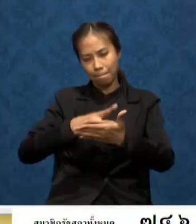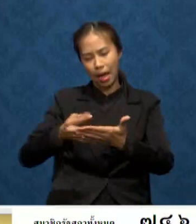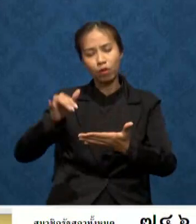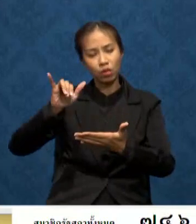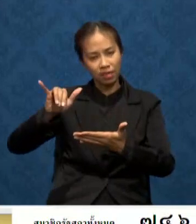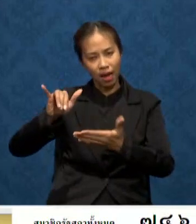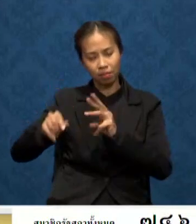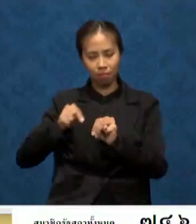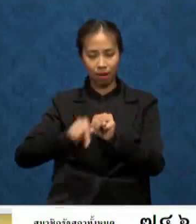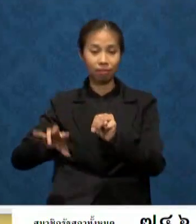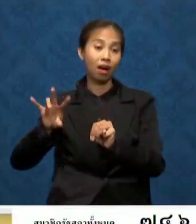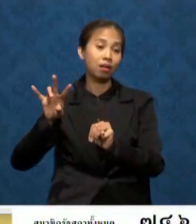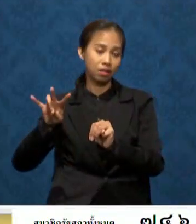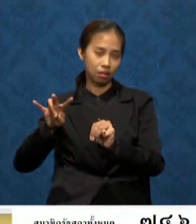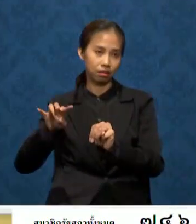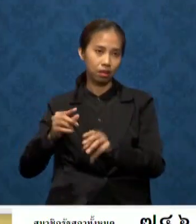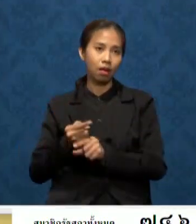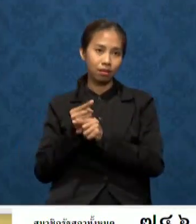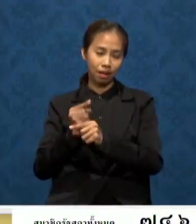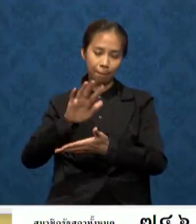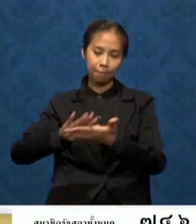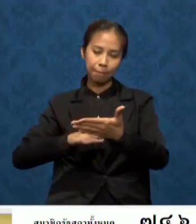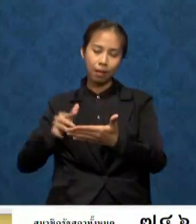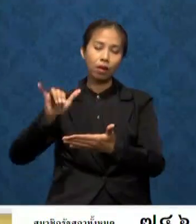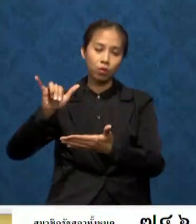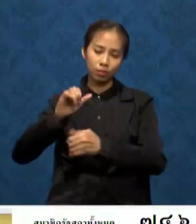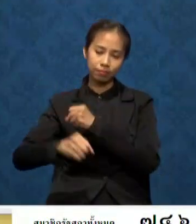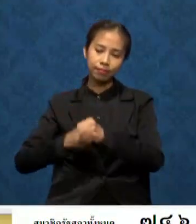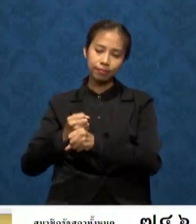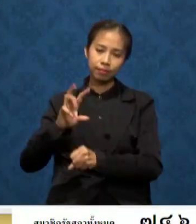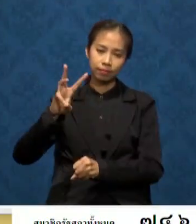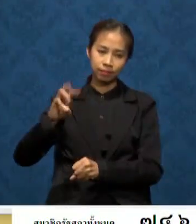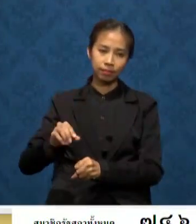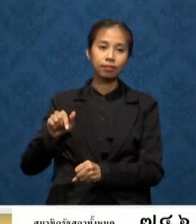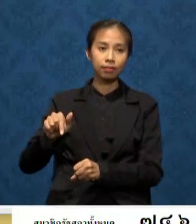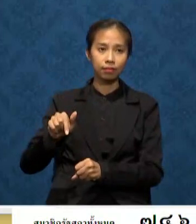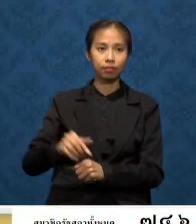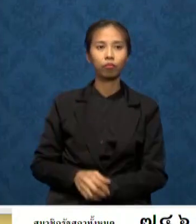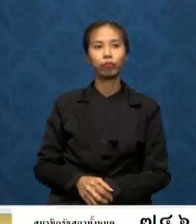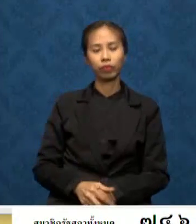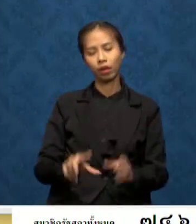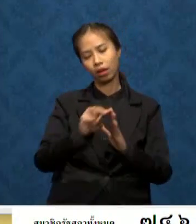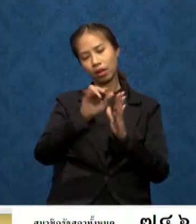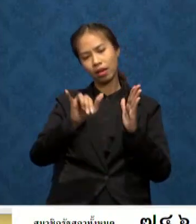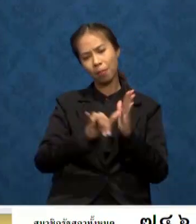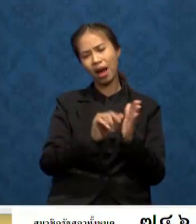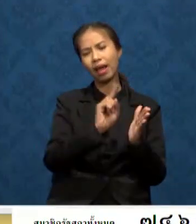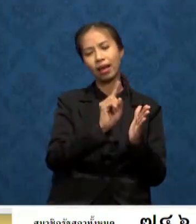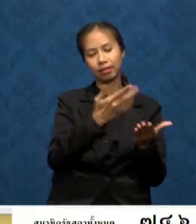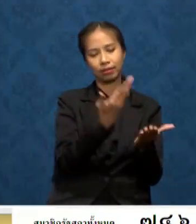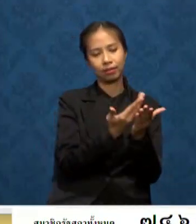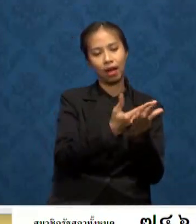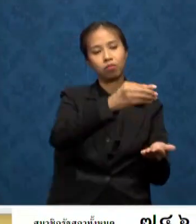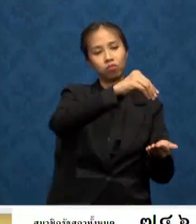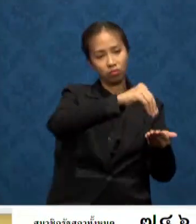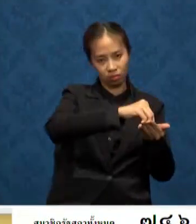7ตามพระราชบัญญัติยุทธสาชาติพ.ศ2560คือนโยบายกระเป๋าเงินดิจิตอลเนี่ยต้องสอด